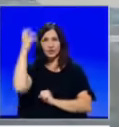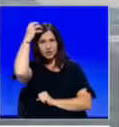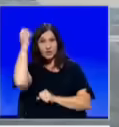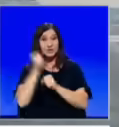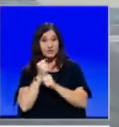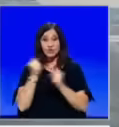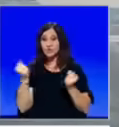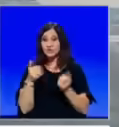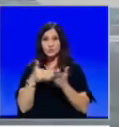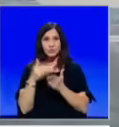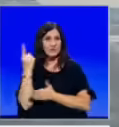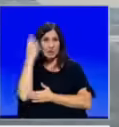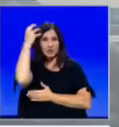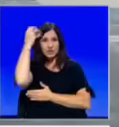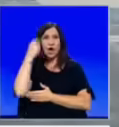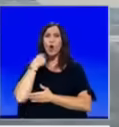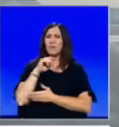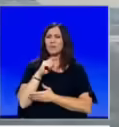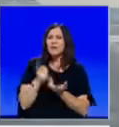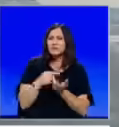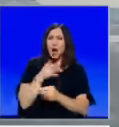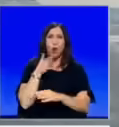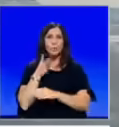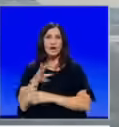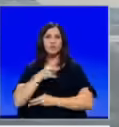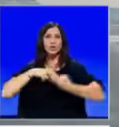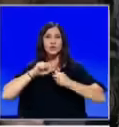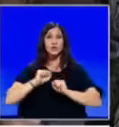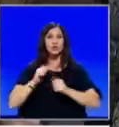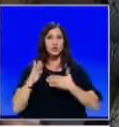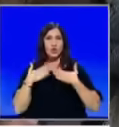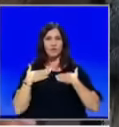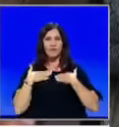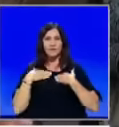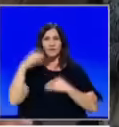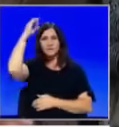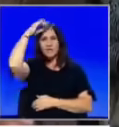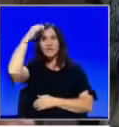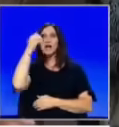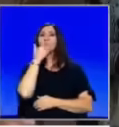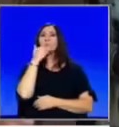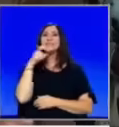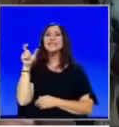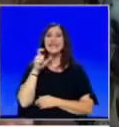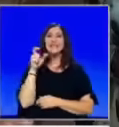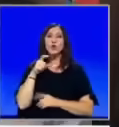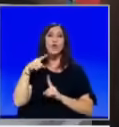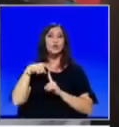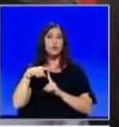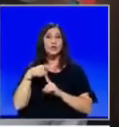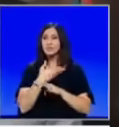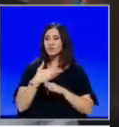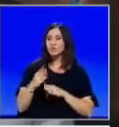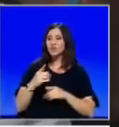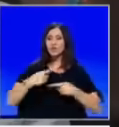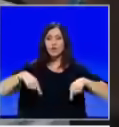извършват действия против самата нея, губят всяко право да търсят защита от нас. В неделя в провинциите Саксония и Тюрингия се